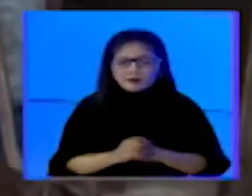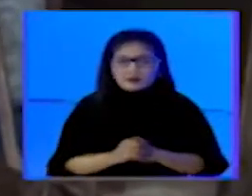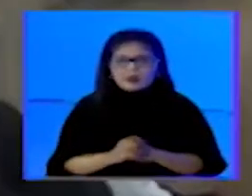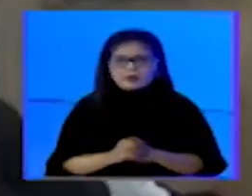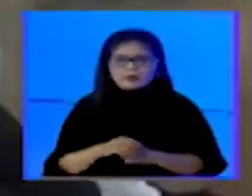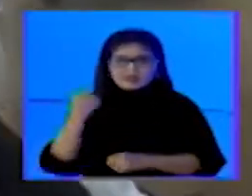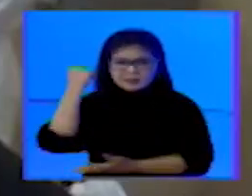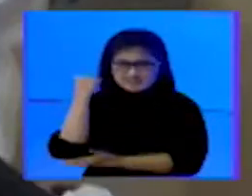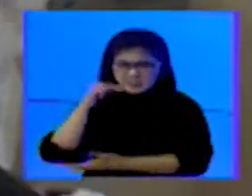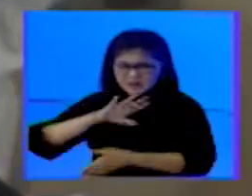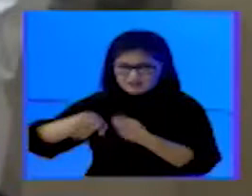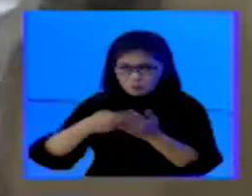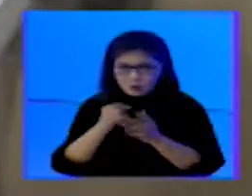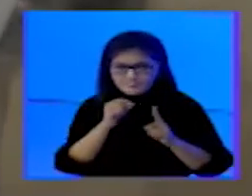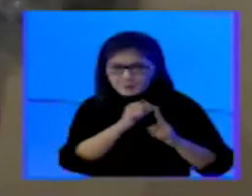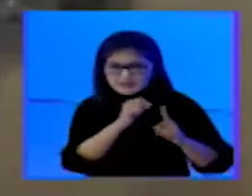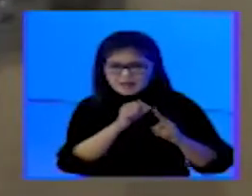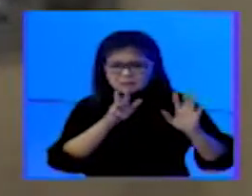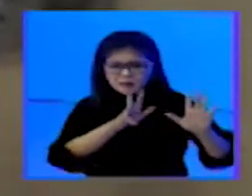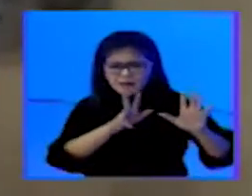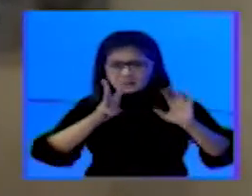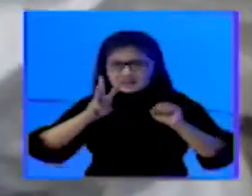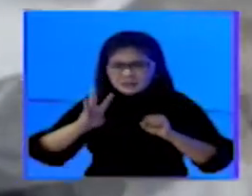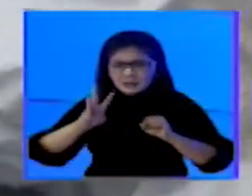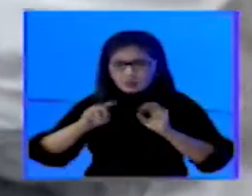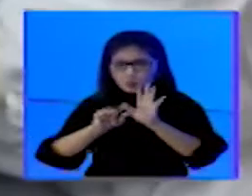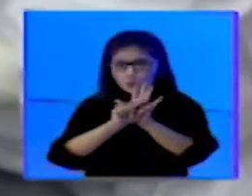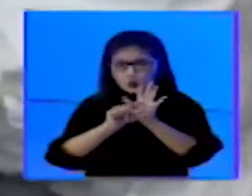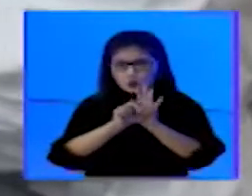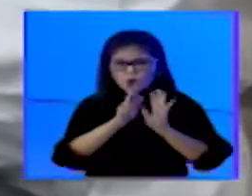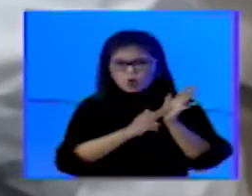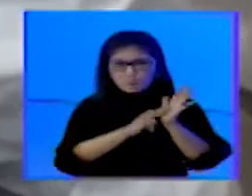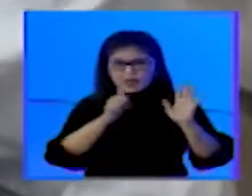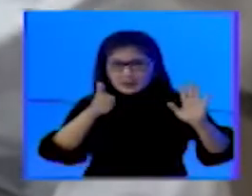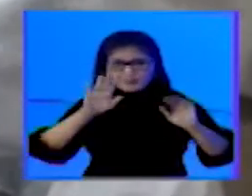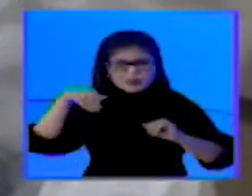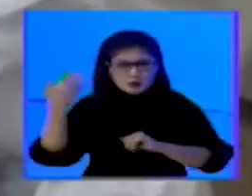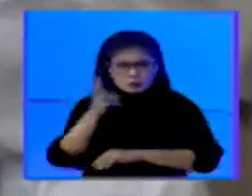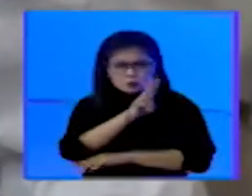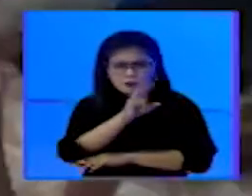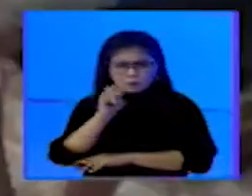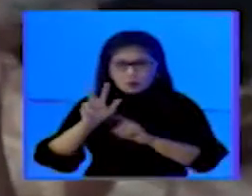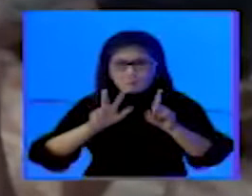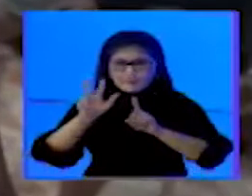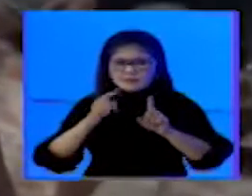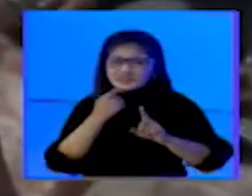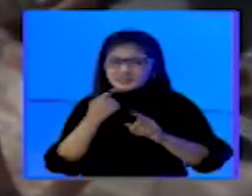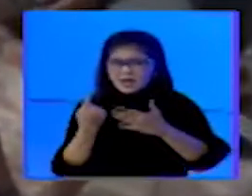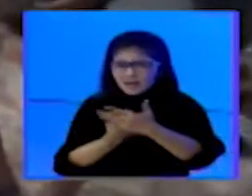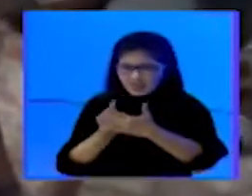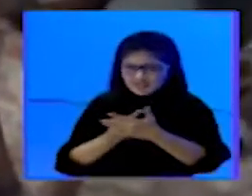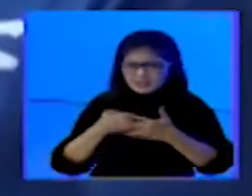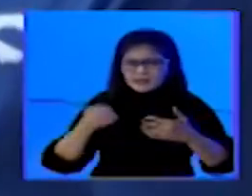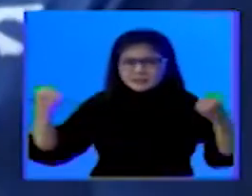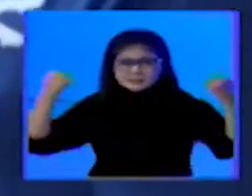dijerat pasal berlapis, pasal 93 Undang-Undang Nomor 6 tahun 2018 tentang karantina kesehatan, dan pasal 335